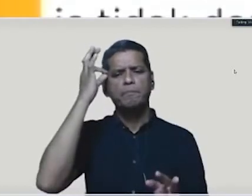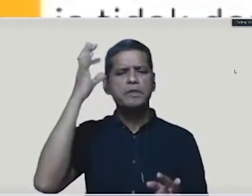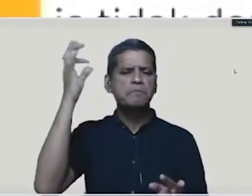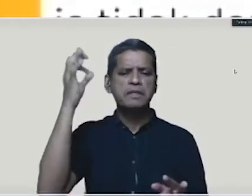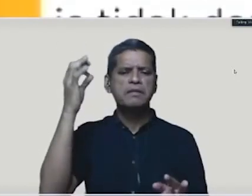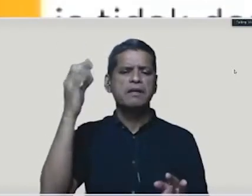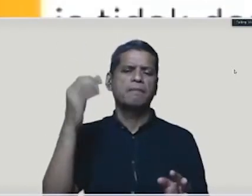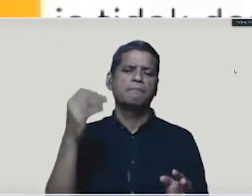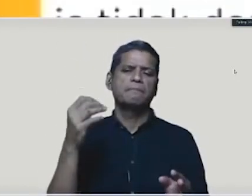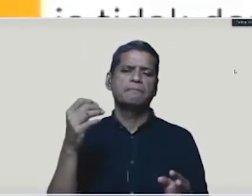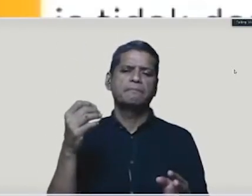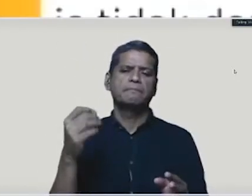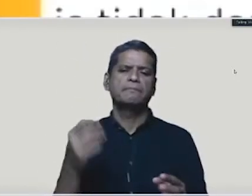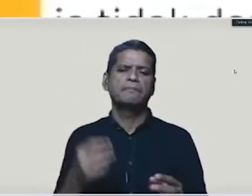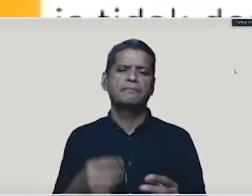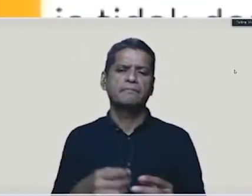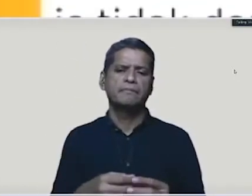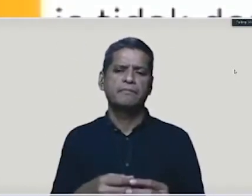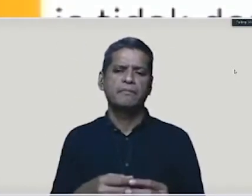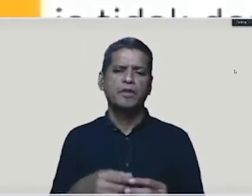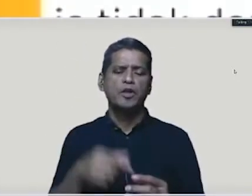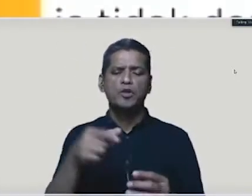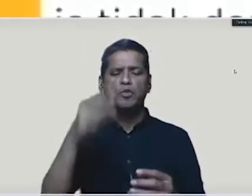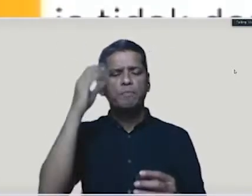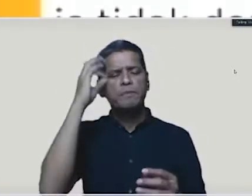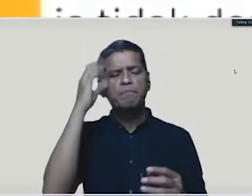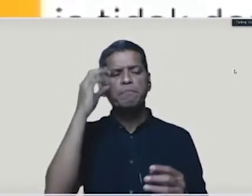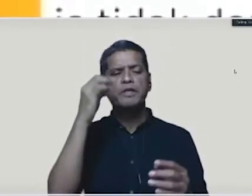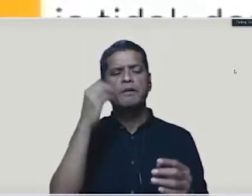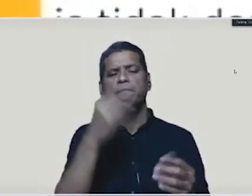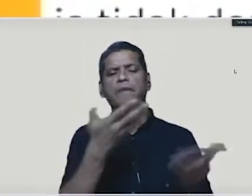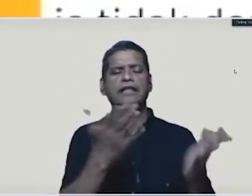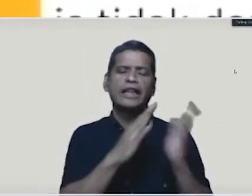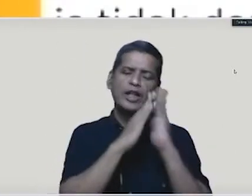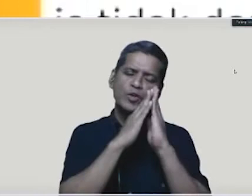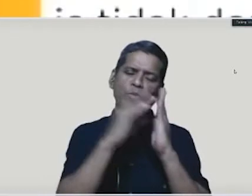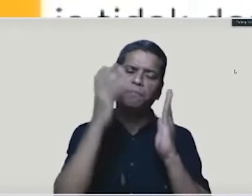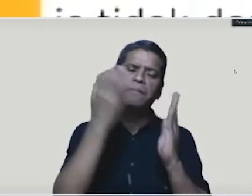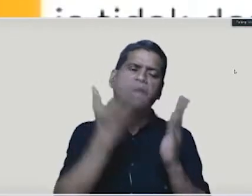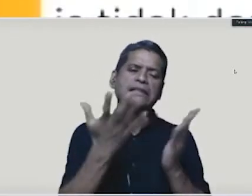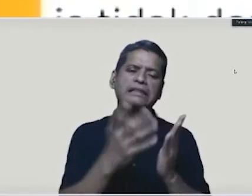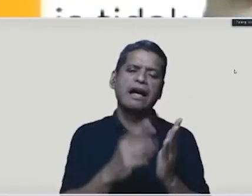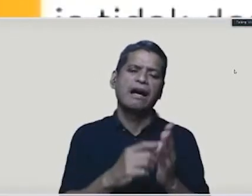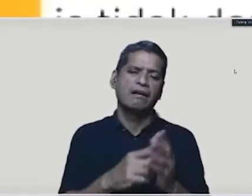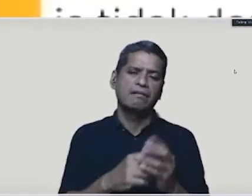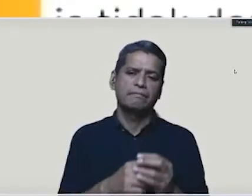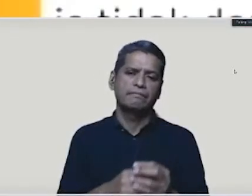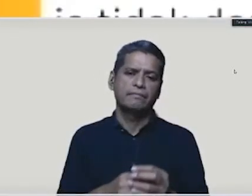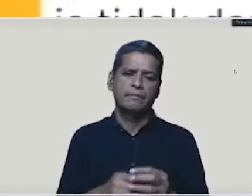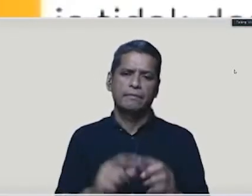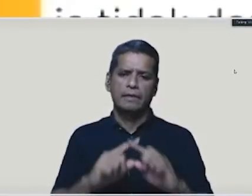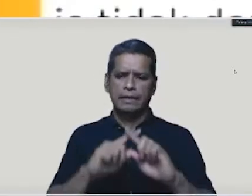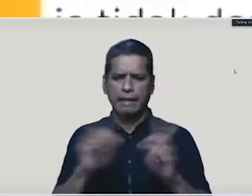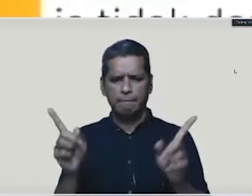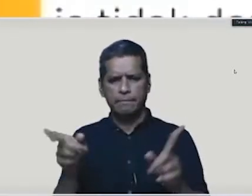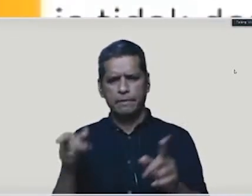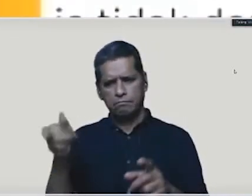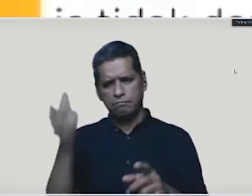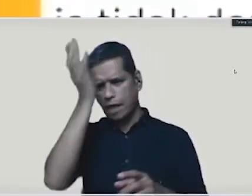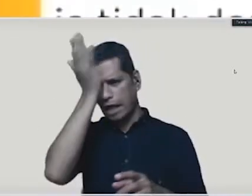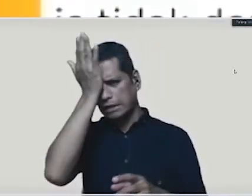mimpi Bunga Tidur dia tahu ini ada maknanya Karena mimpi itu